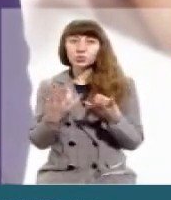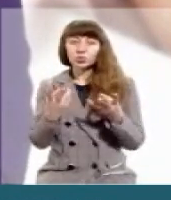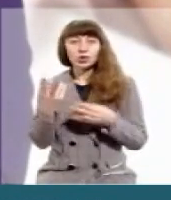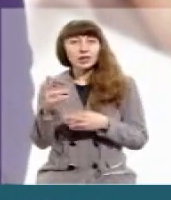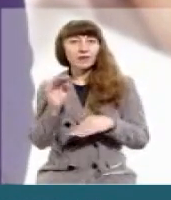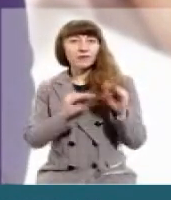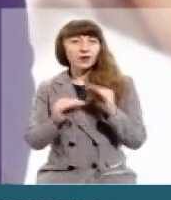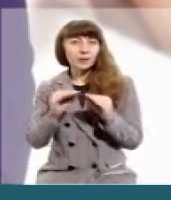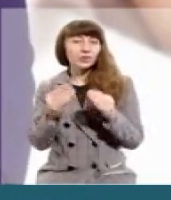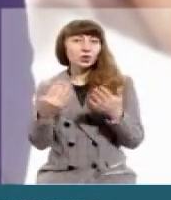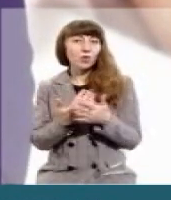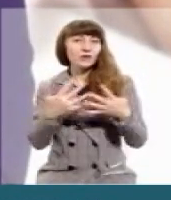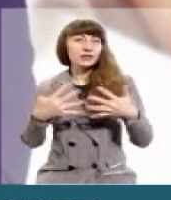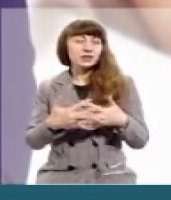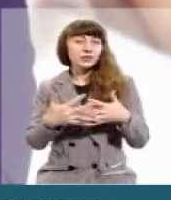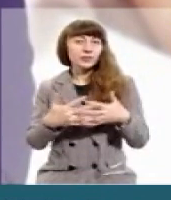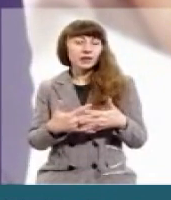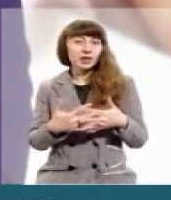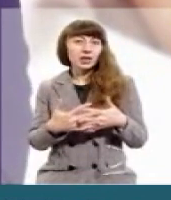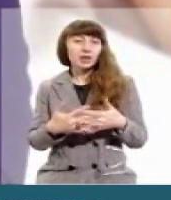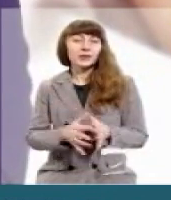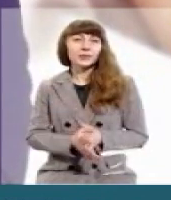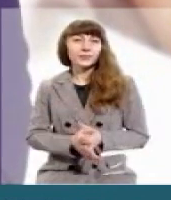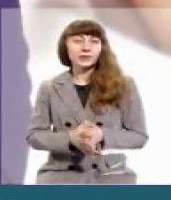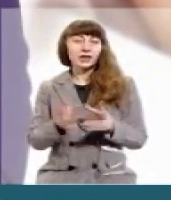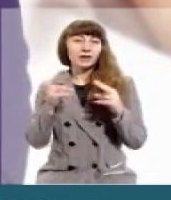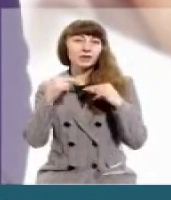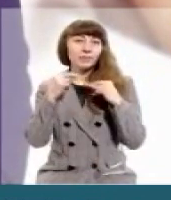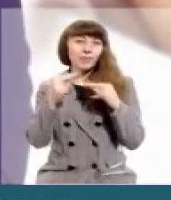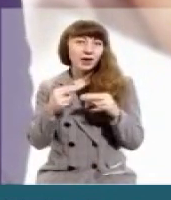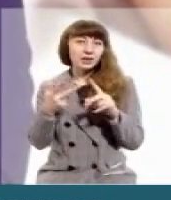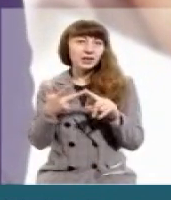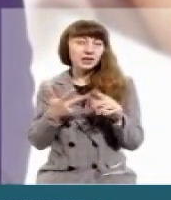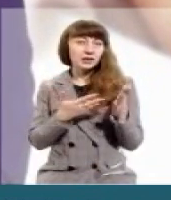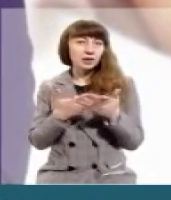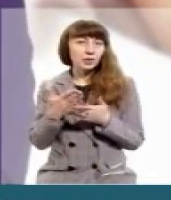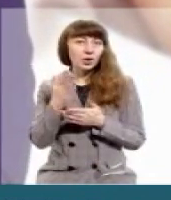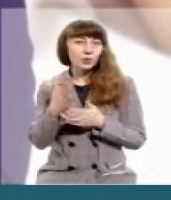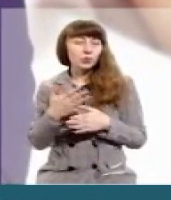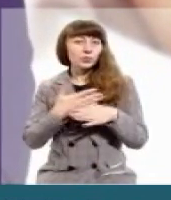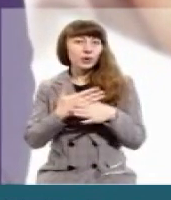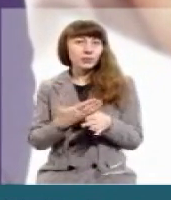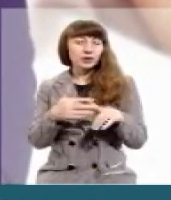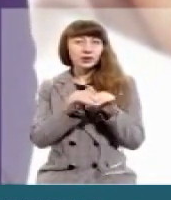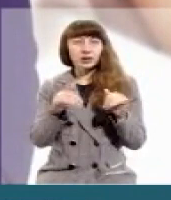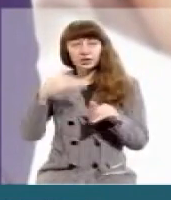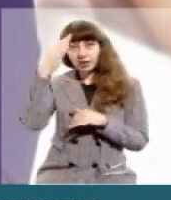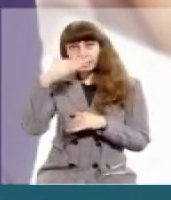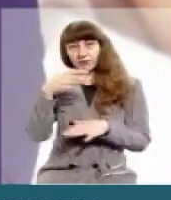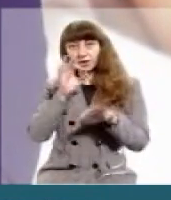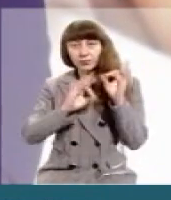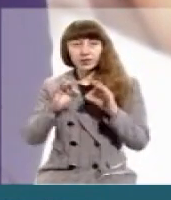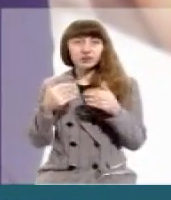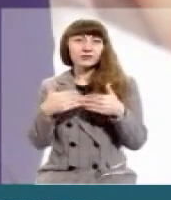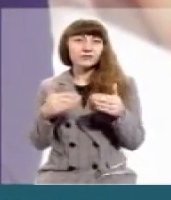для формирования современной системы эпидемиологического прогнозирования и внимания. Третье направление будет способствовать развитию отечественной